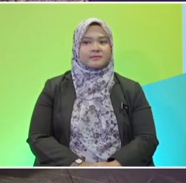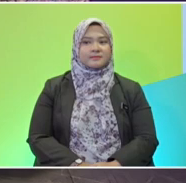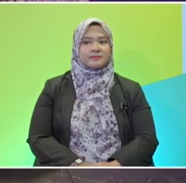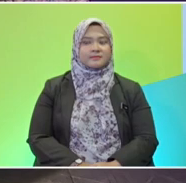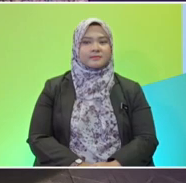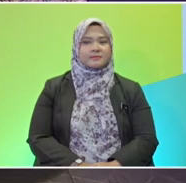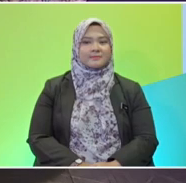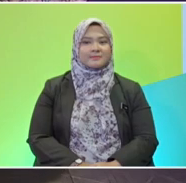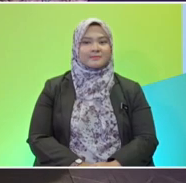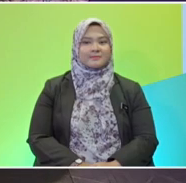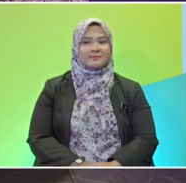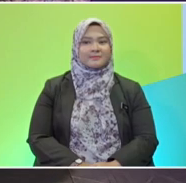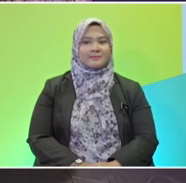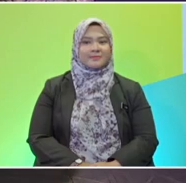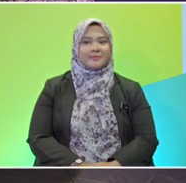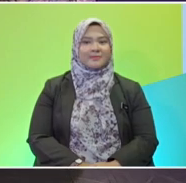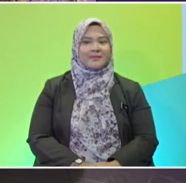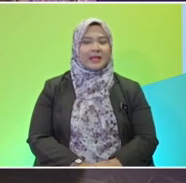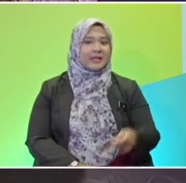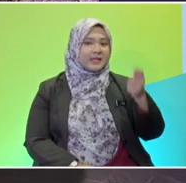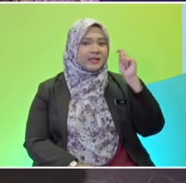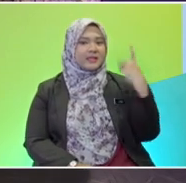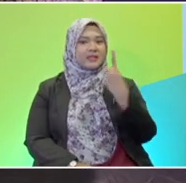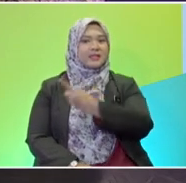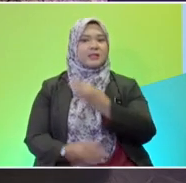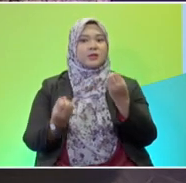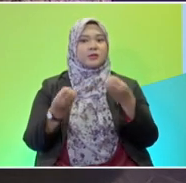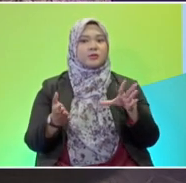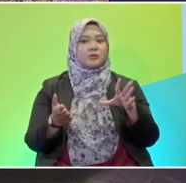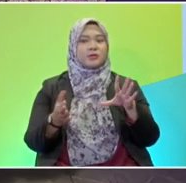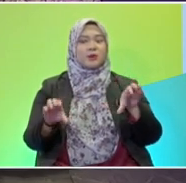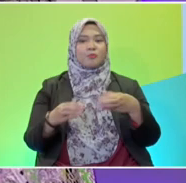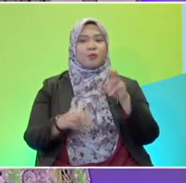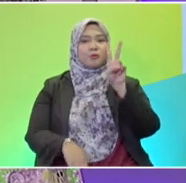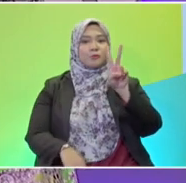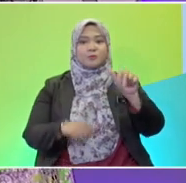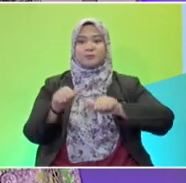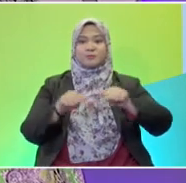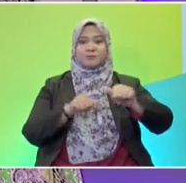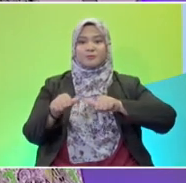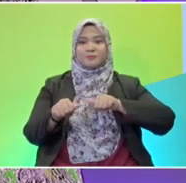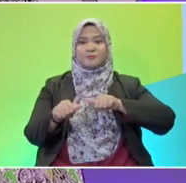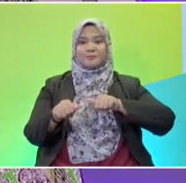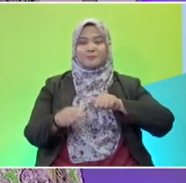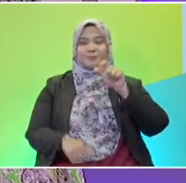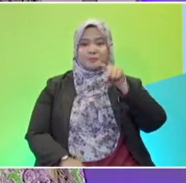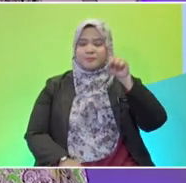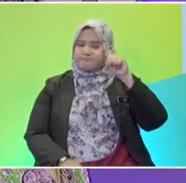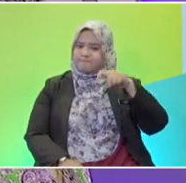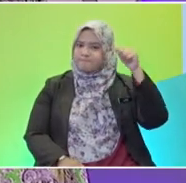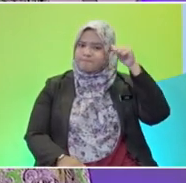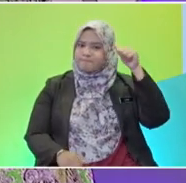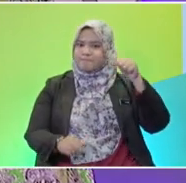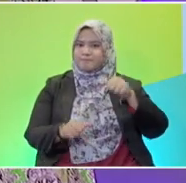Apakah kesimpulan rikas yang Cikgu boleh buat untuk rekan-rekan di rumah Baiklah untuk segmen ini murid-murid